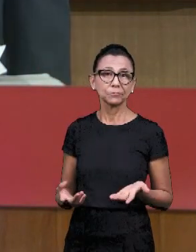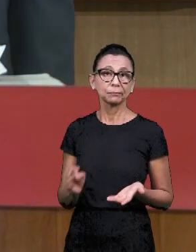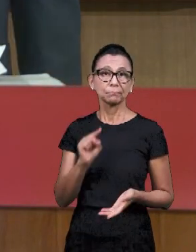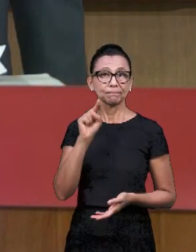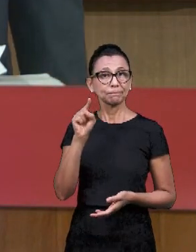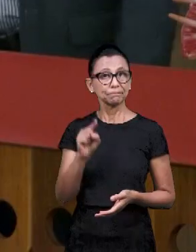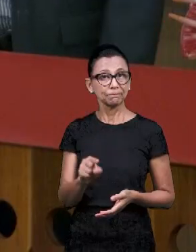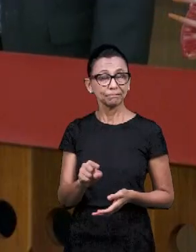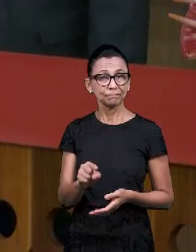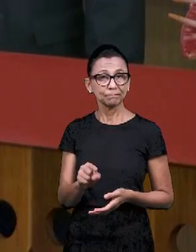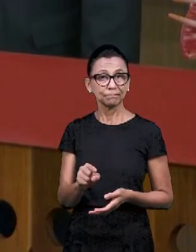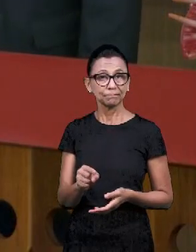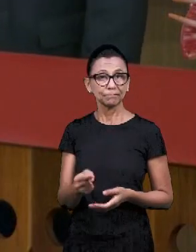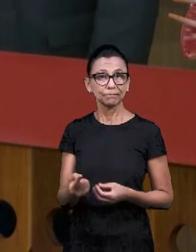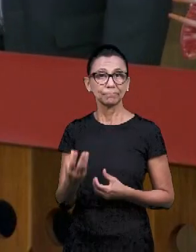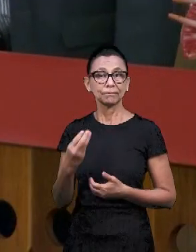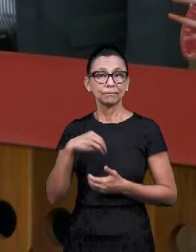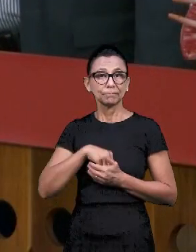простили мужей.